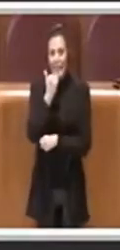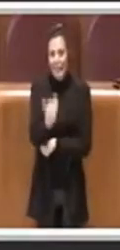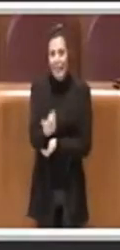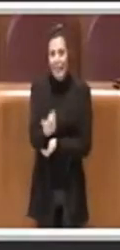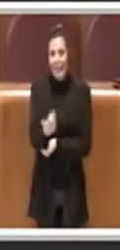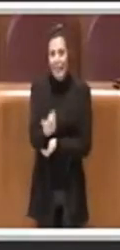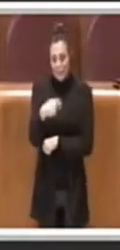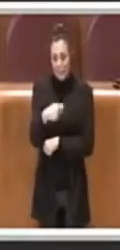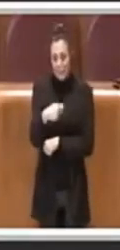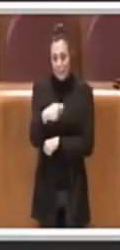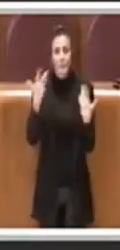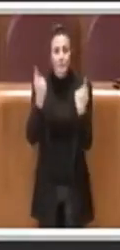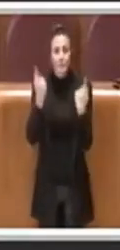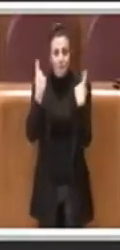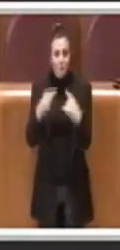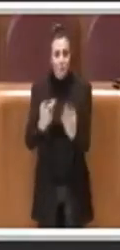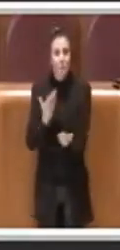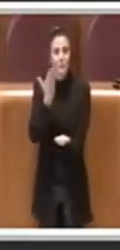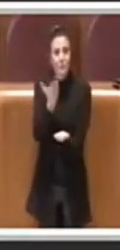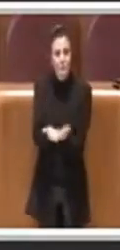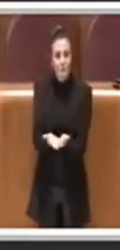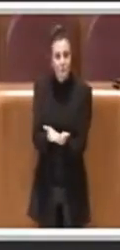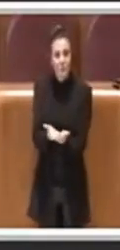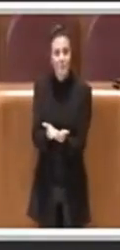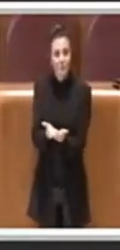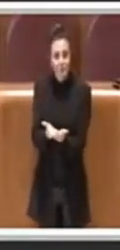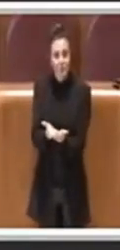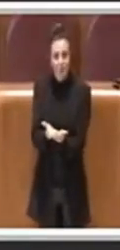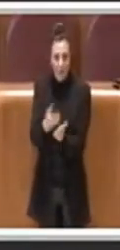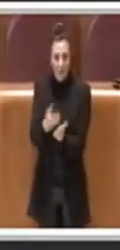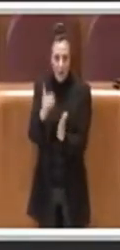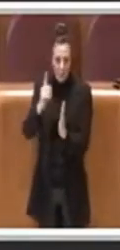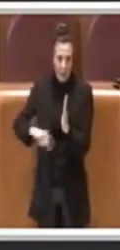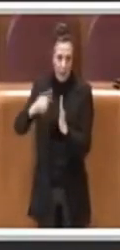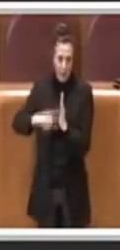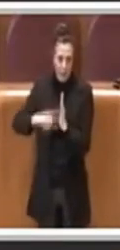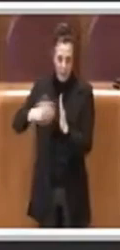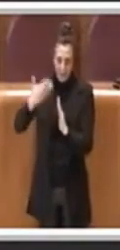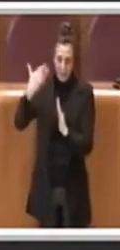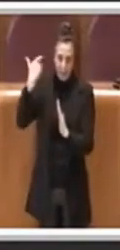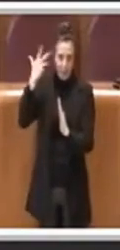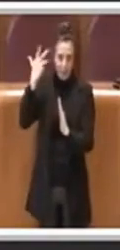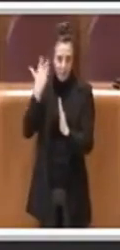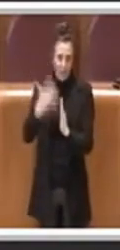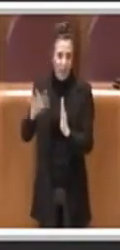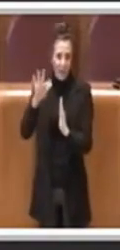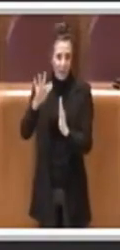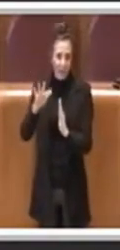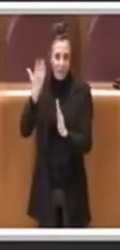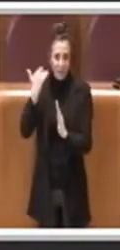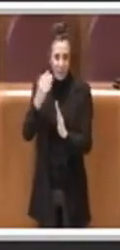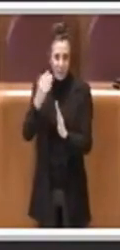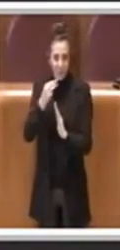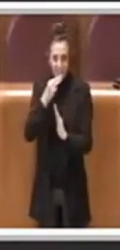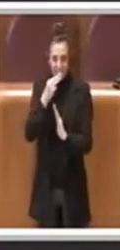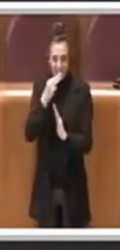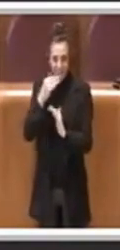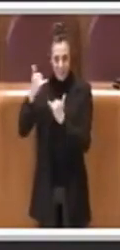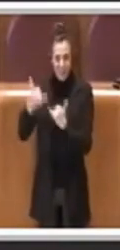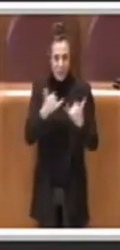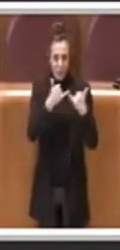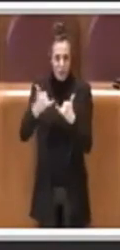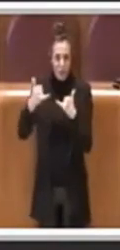presidente questa mozione è stata presentata mesi or sono agli inizi del dicendo lo scorso dicembre